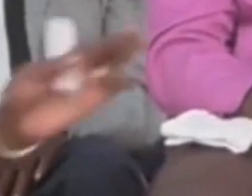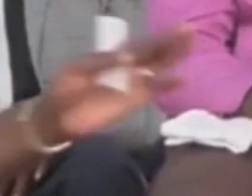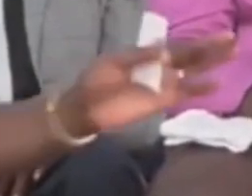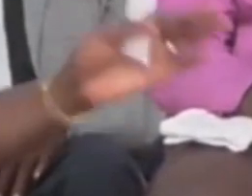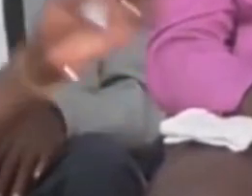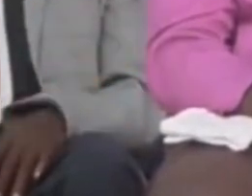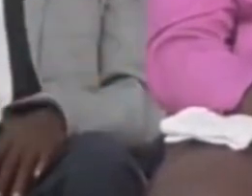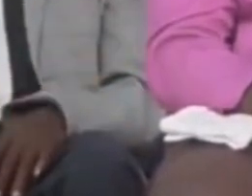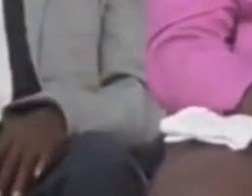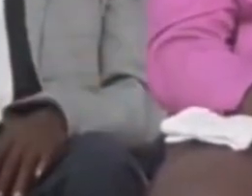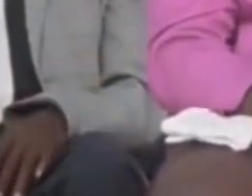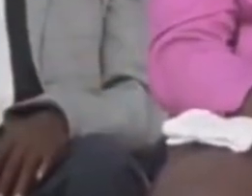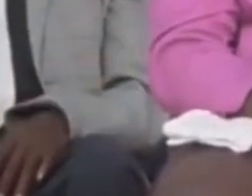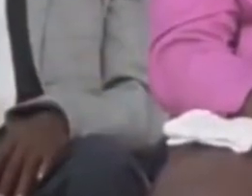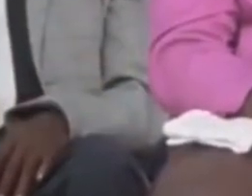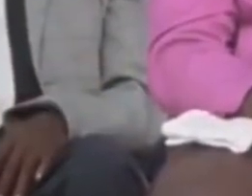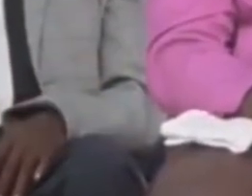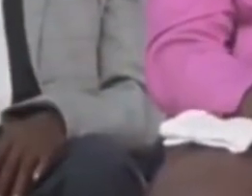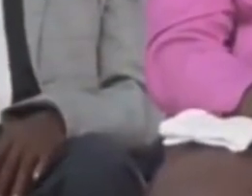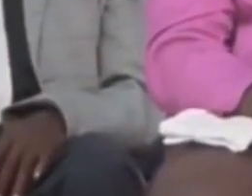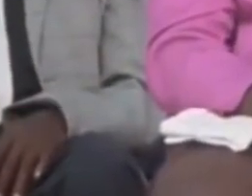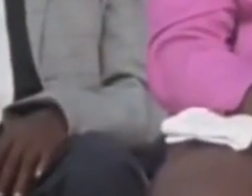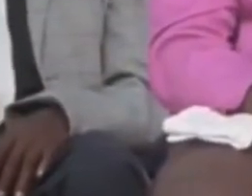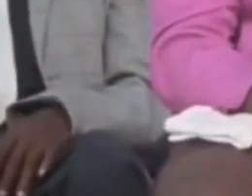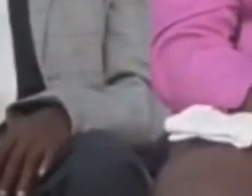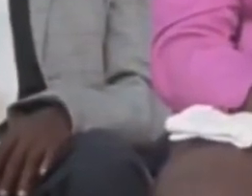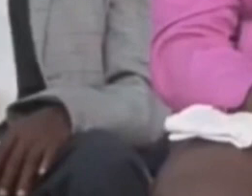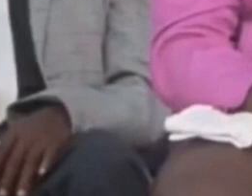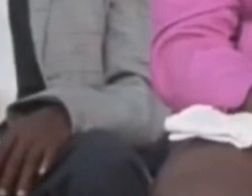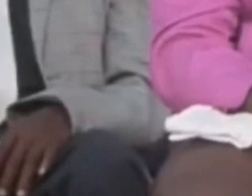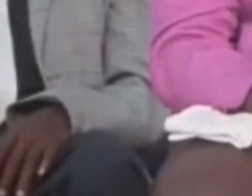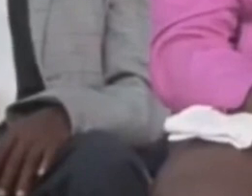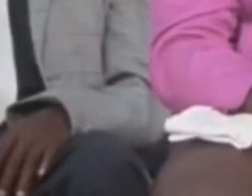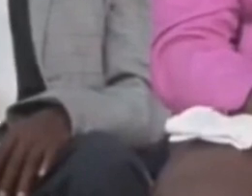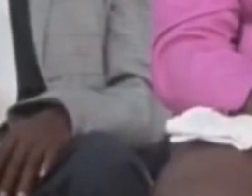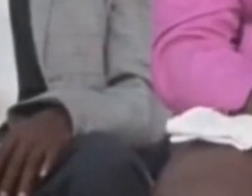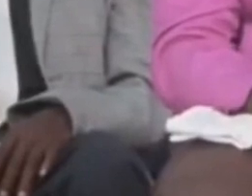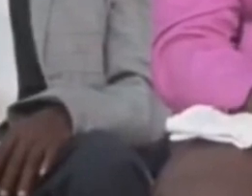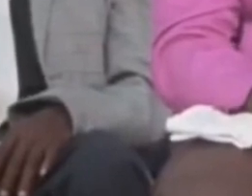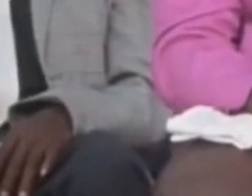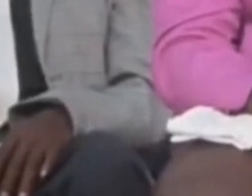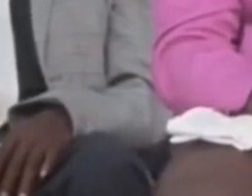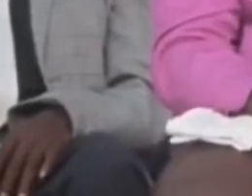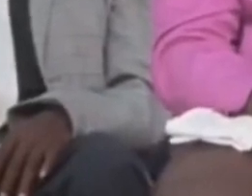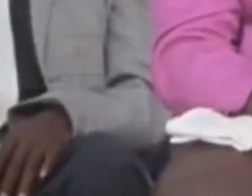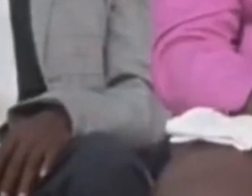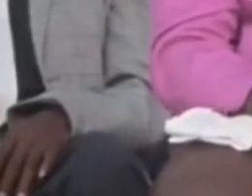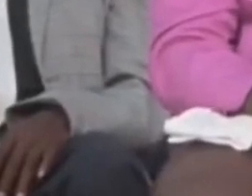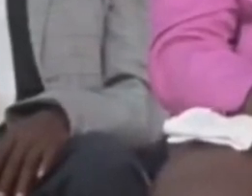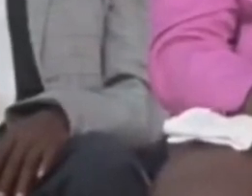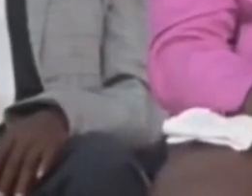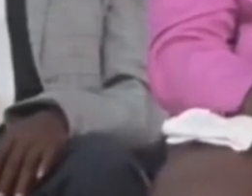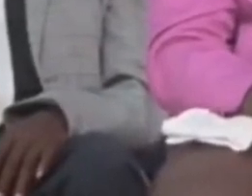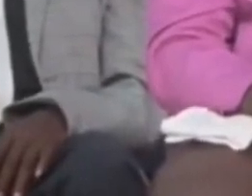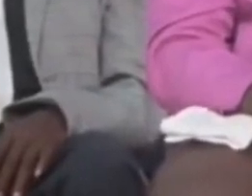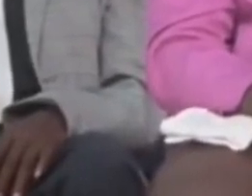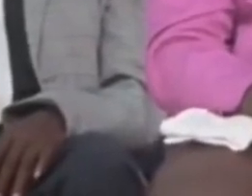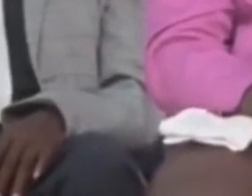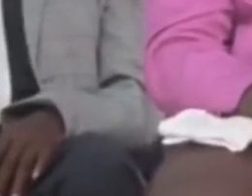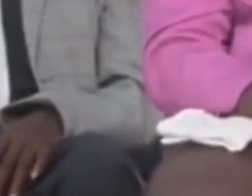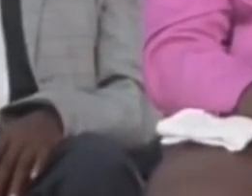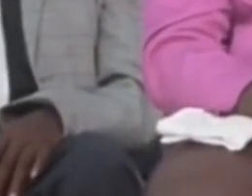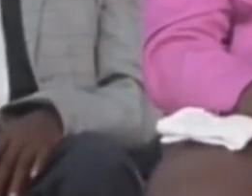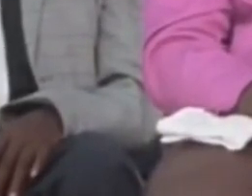Mambo yale mengine yote tunaweza kuzungumza. But we are not going to